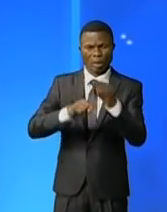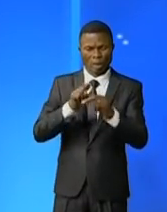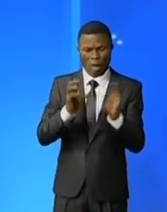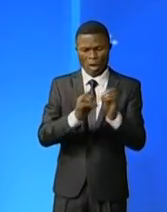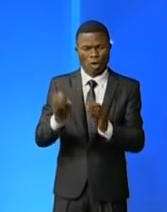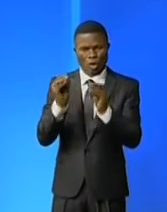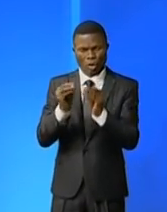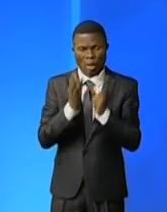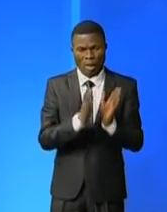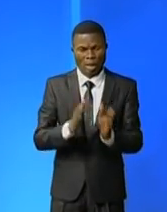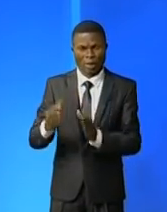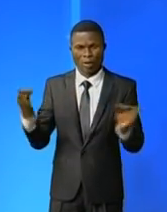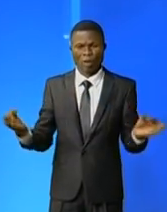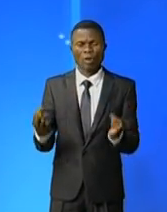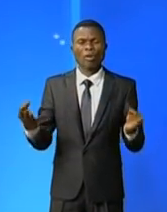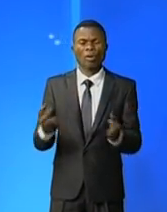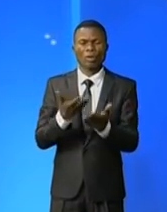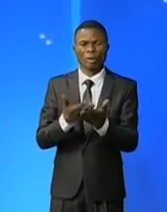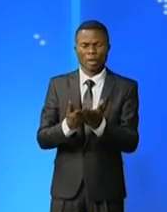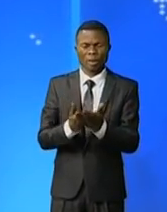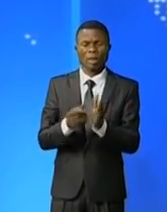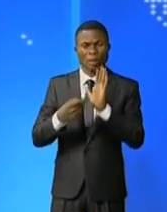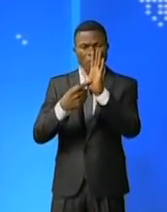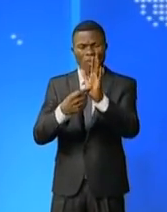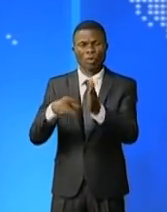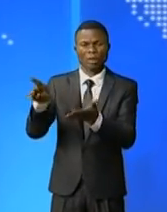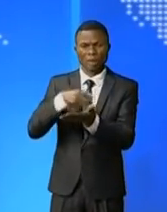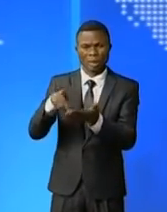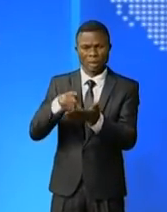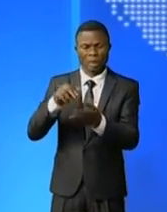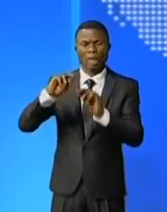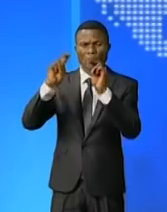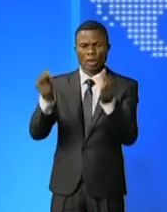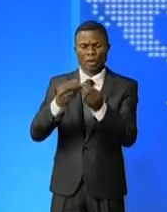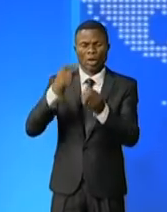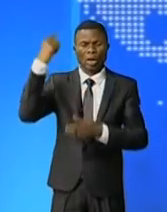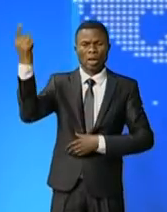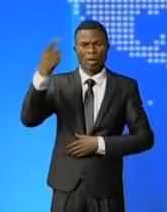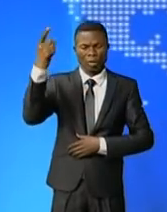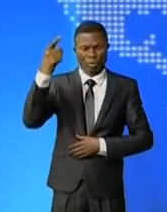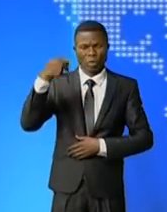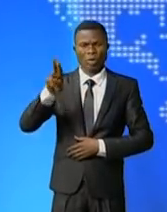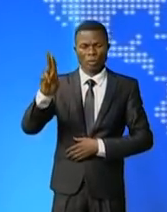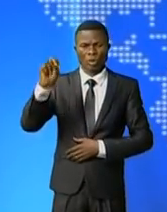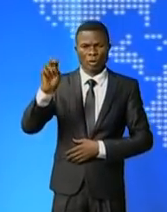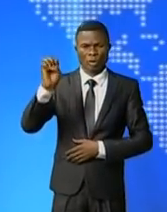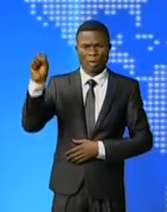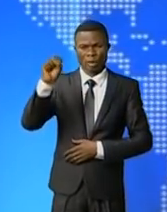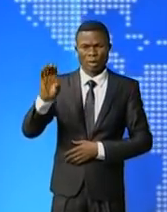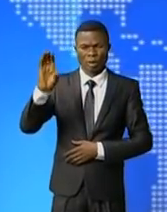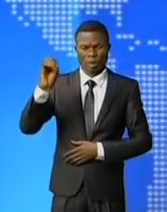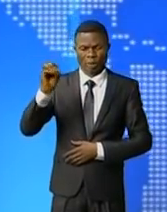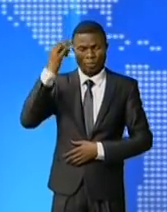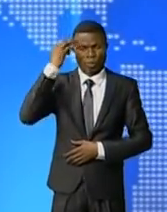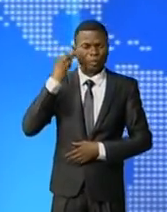atelier préparatif de la feuille de route pour inscrire cette rumba dans le patrimoine mondial de l'UNESCO. C'est la ministre de la